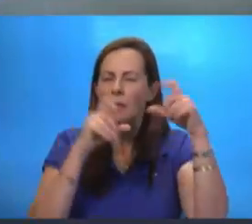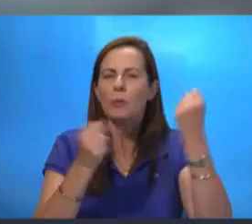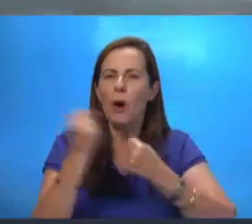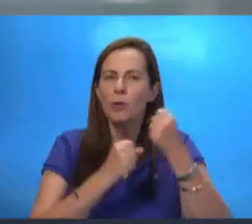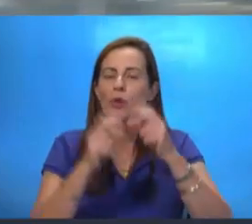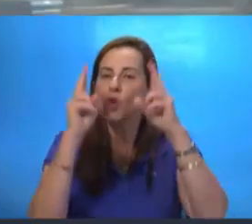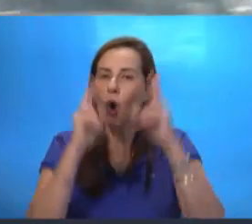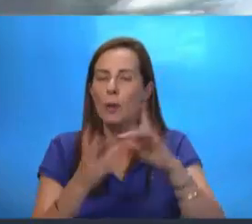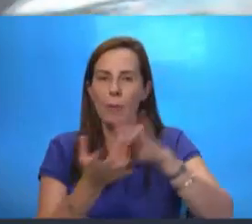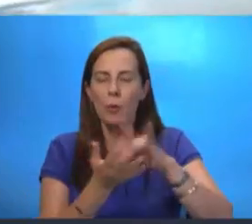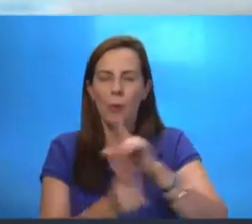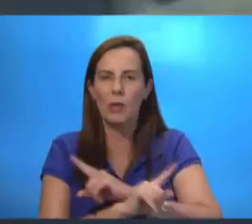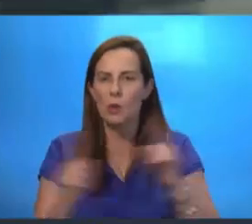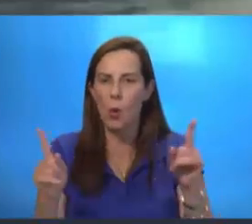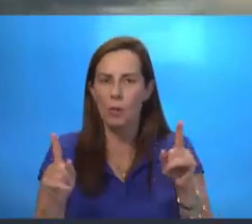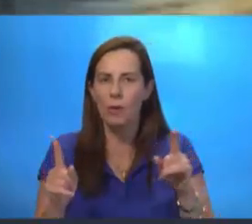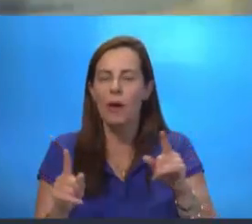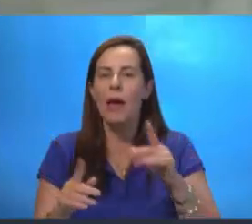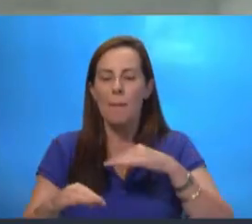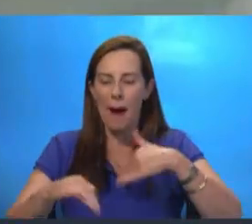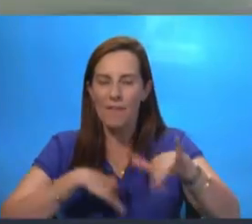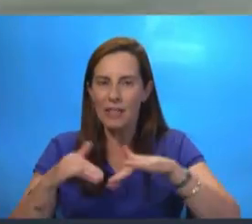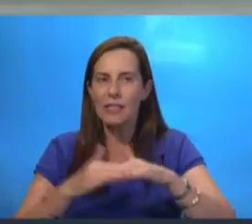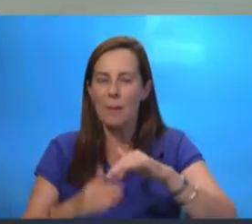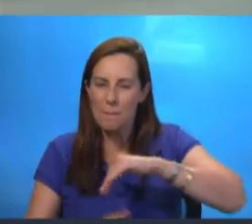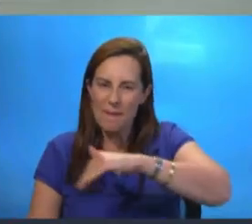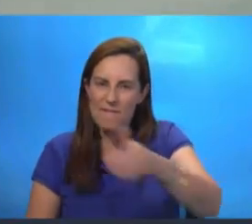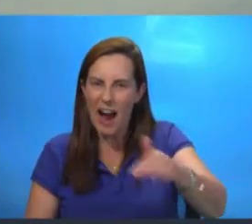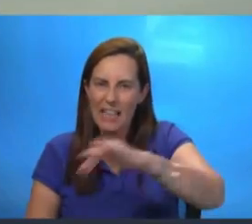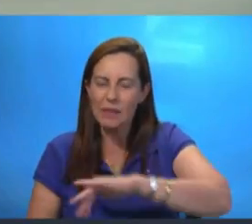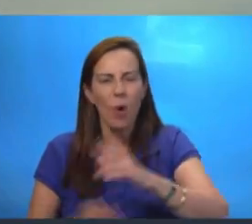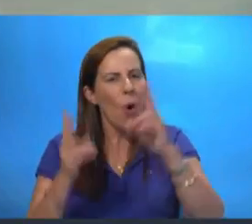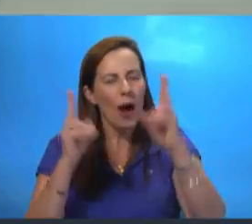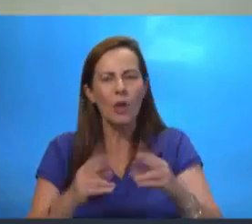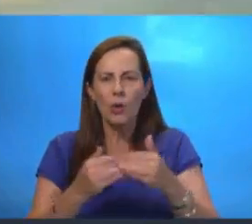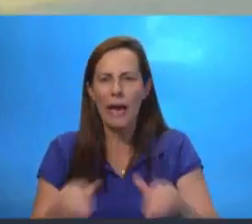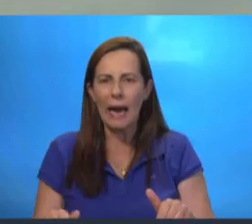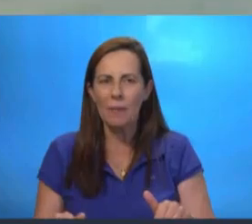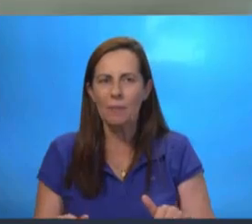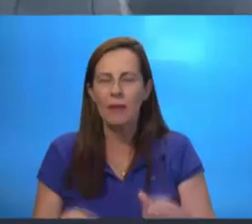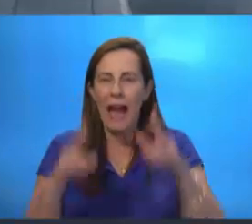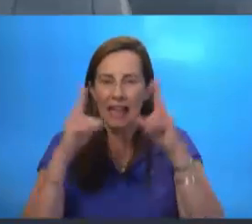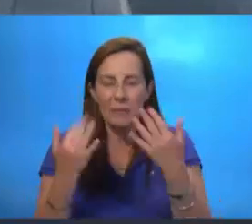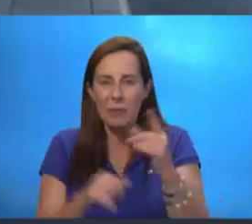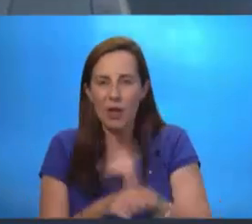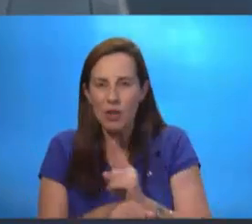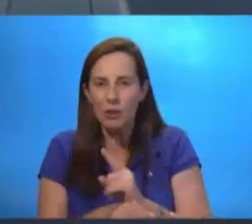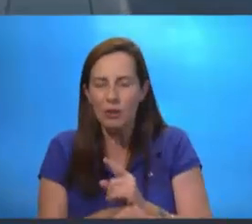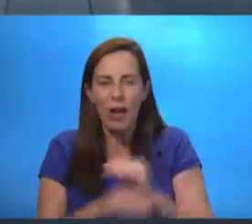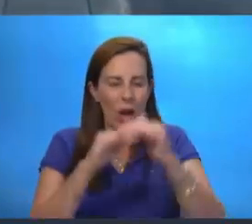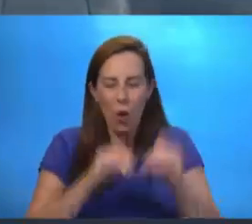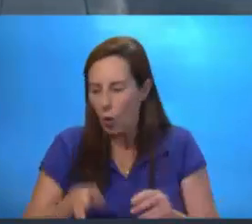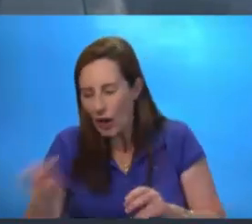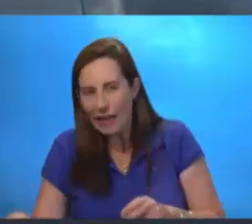שחונים במקומות אסורים, במעברי חצייה, מפרצי אוטובוסים או חניות נחים. עצירה למספר שניות להורדת הילד או